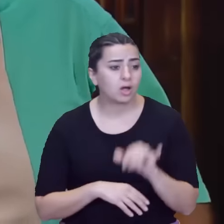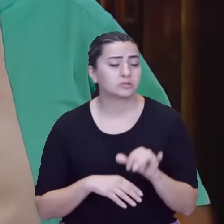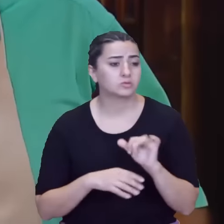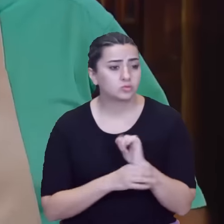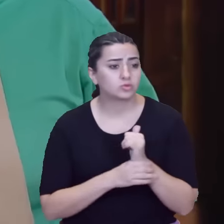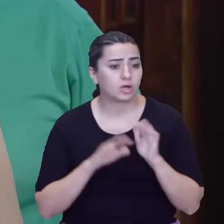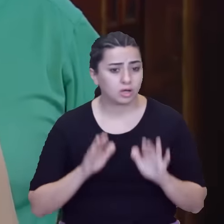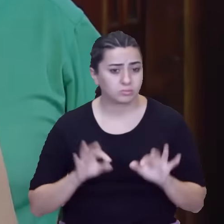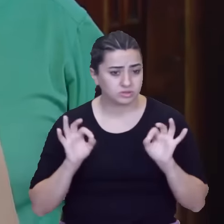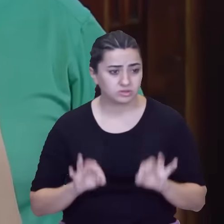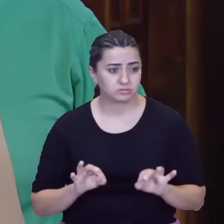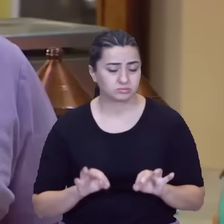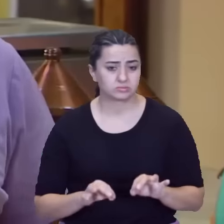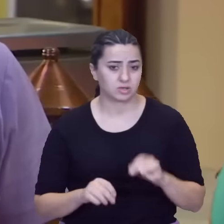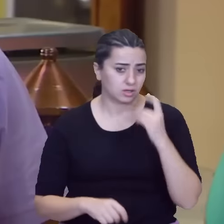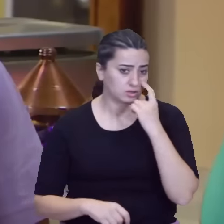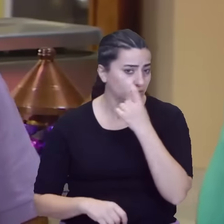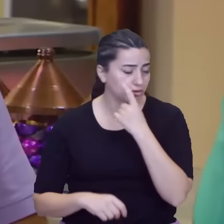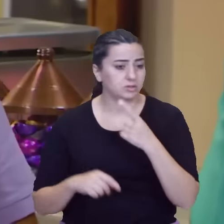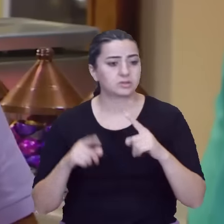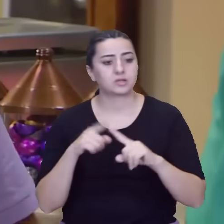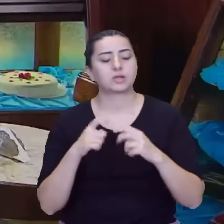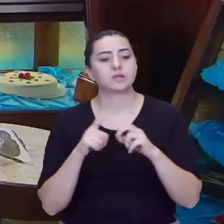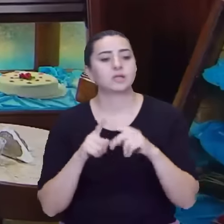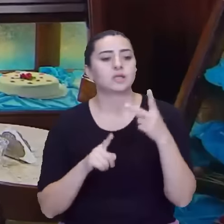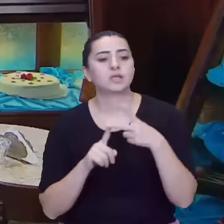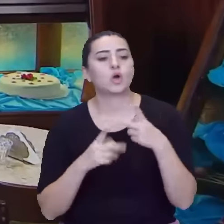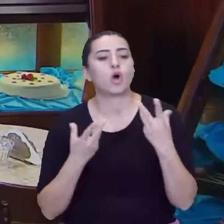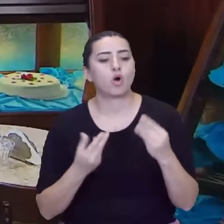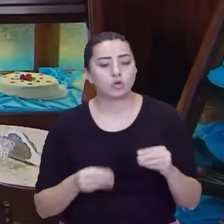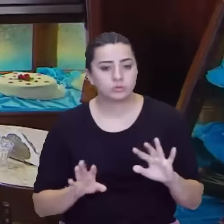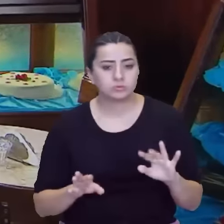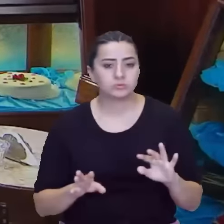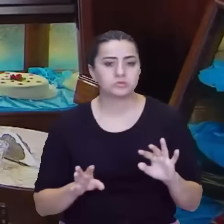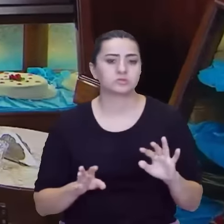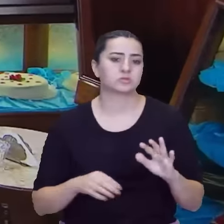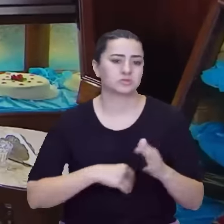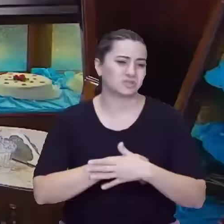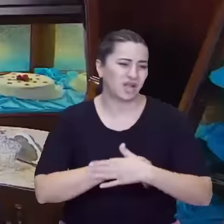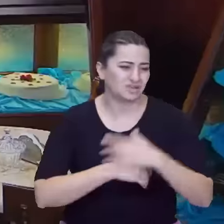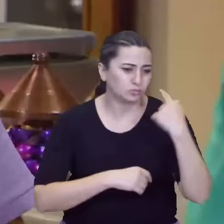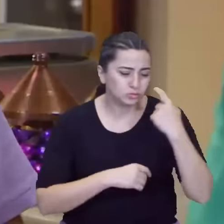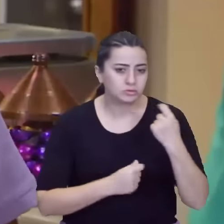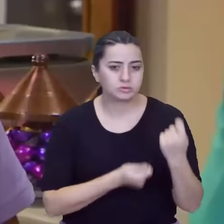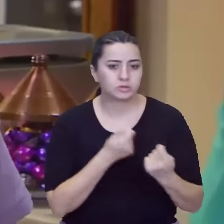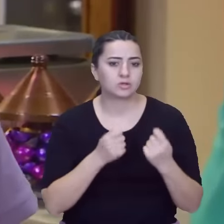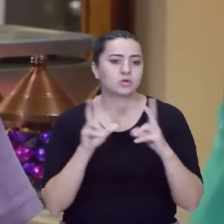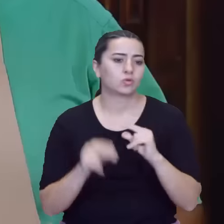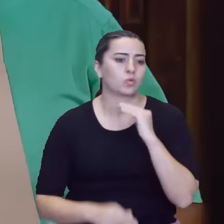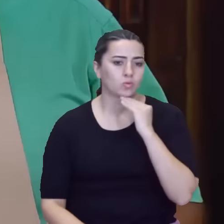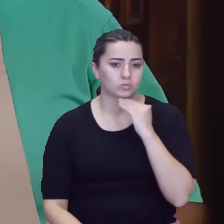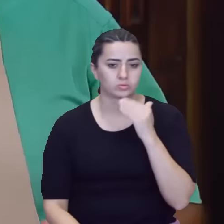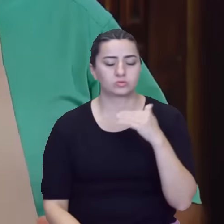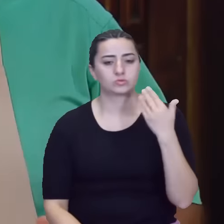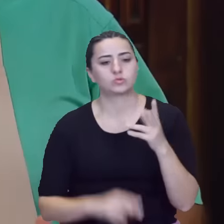ama şimdi şey yani eniştem TRT2'yi ayarlayamamış. Ha? Ondan sonra ona yardım edeyim falan filan dedim. Uyuyamadım